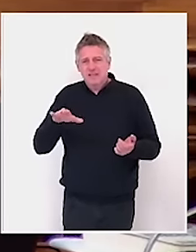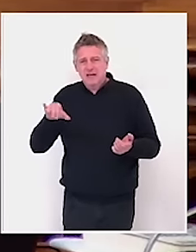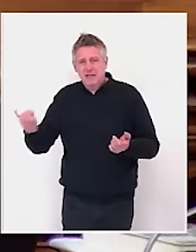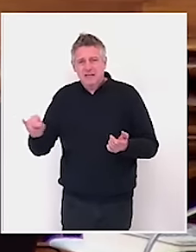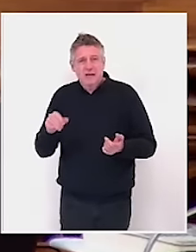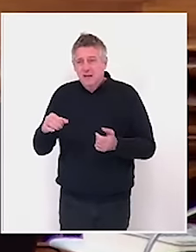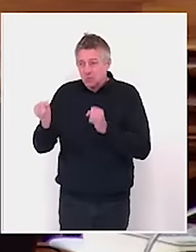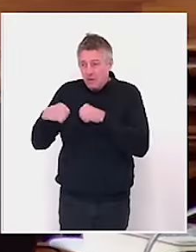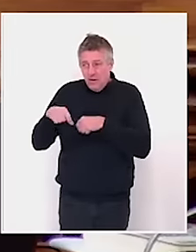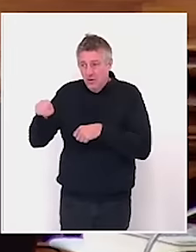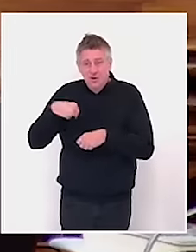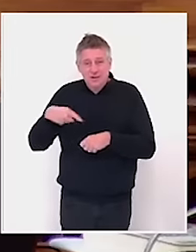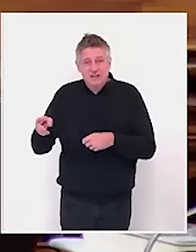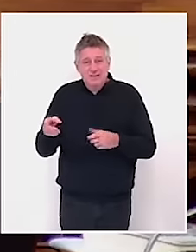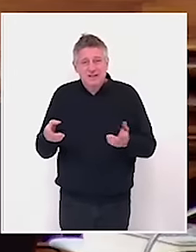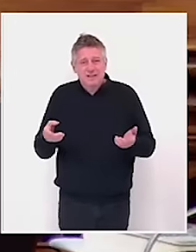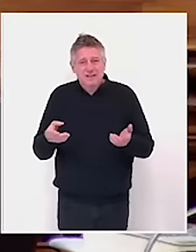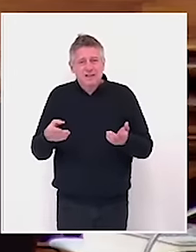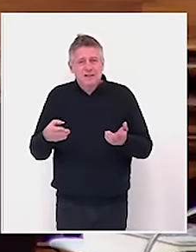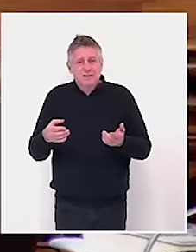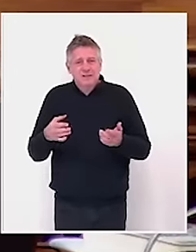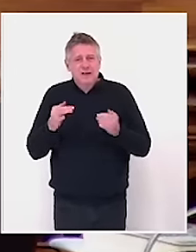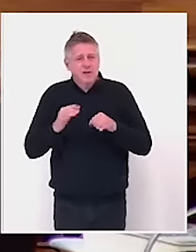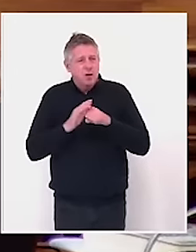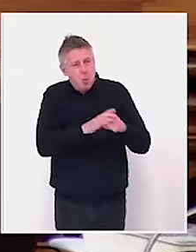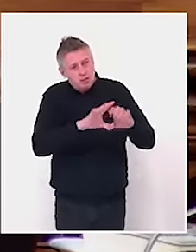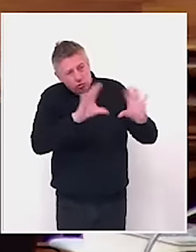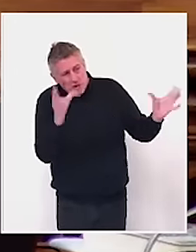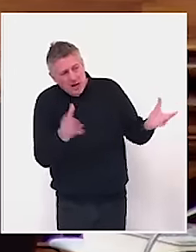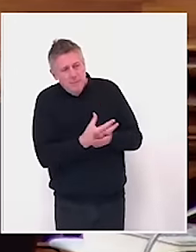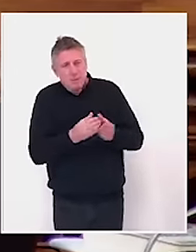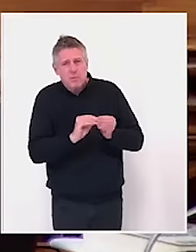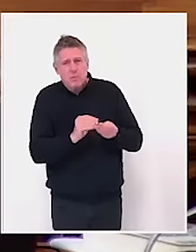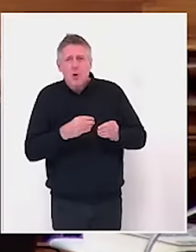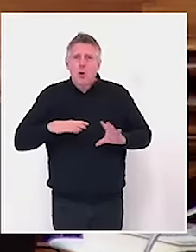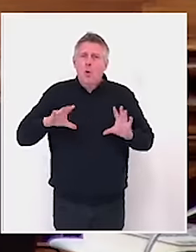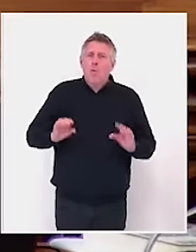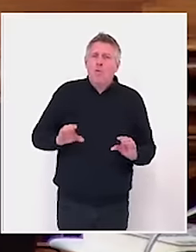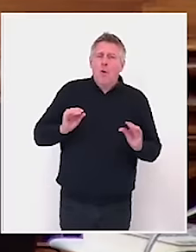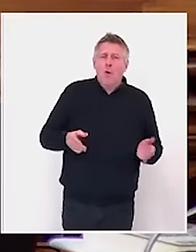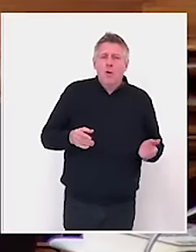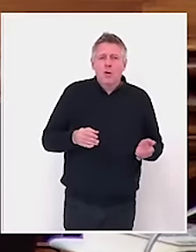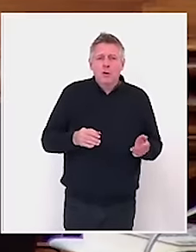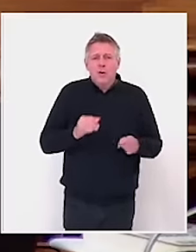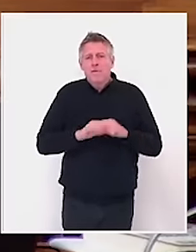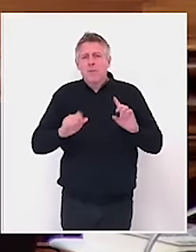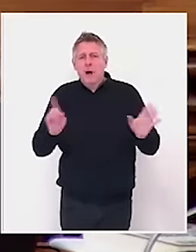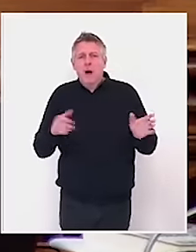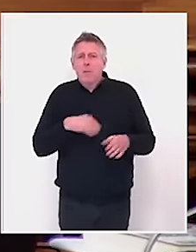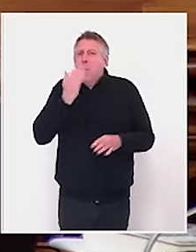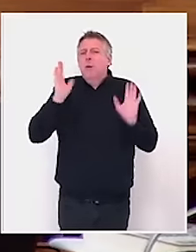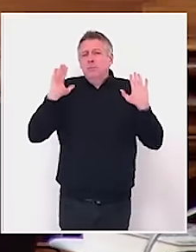on partage, mais ça c'est le problème de la gauche en général, c'est qu'en fait c'est assez confortable, c'est que quand elle fait pas, ben, c'est parce qu'elle peut